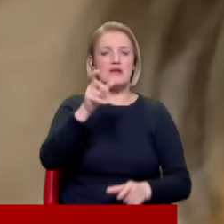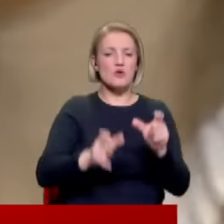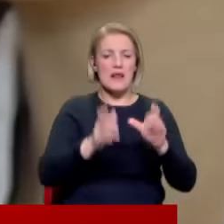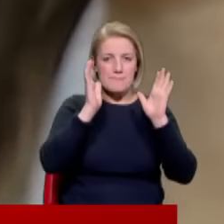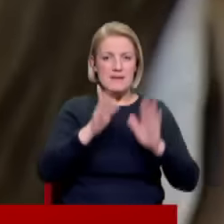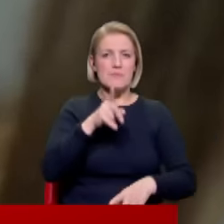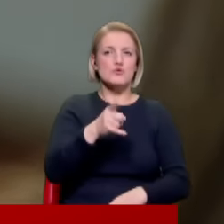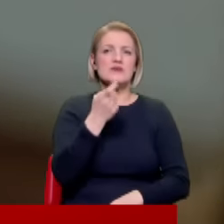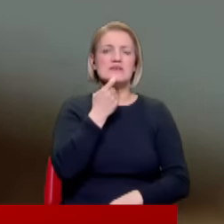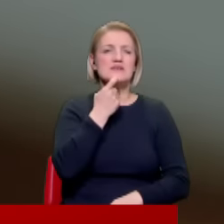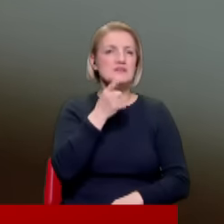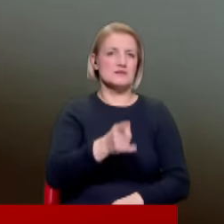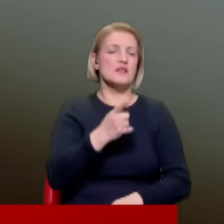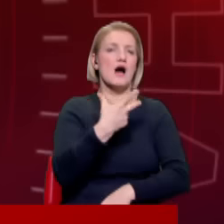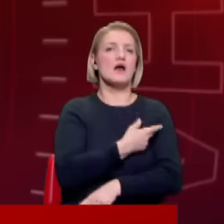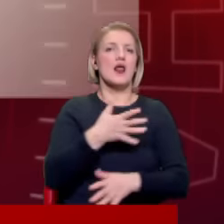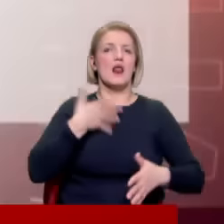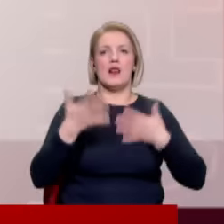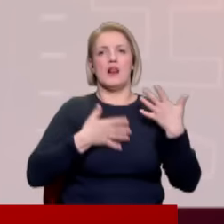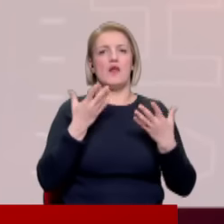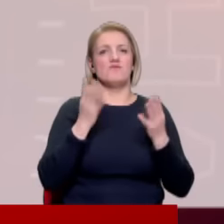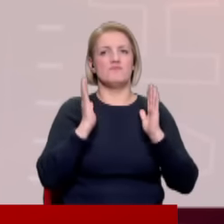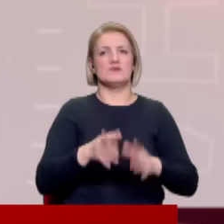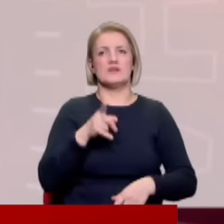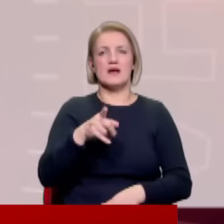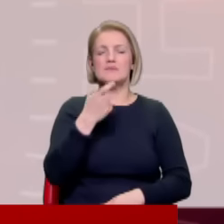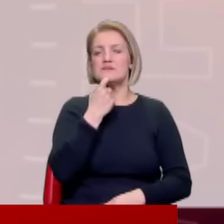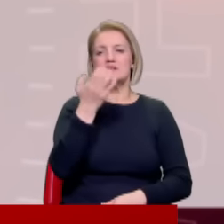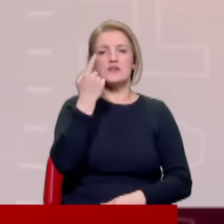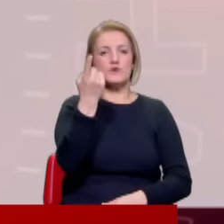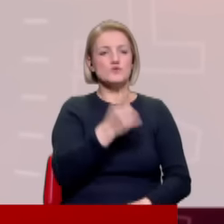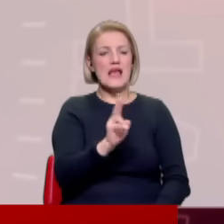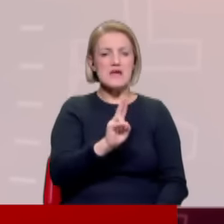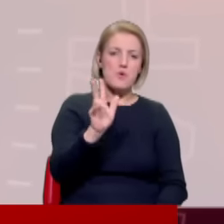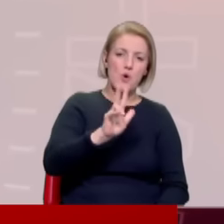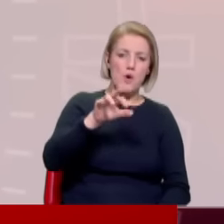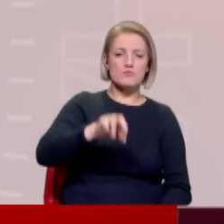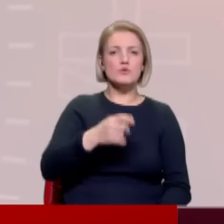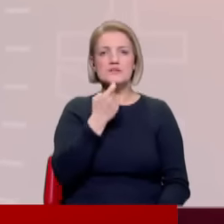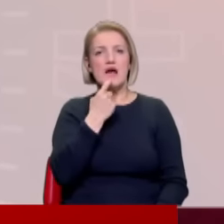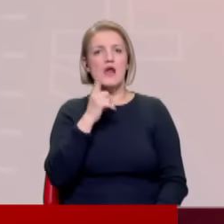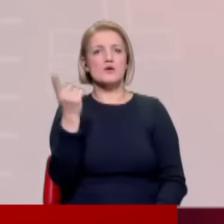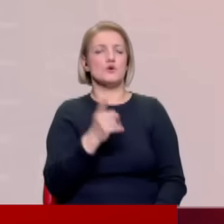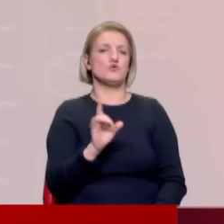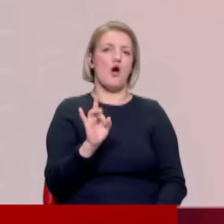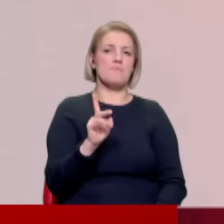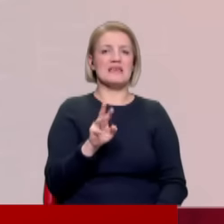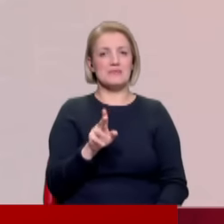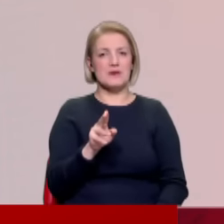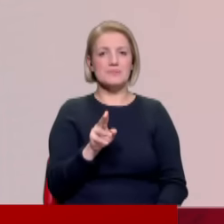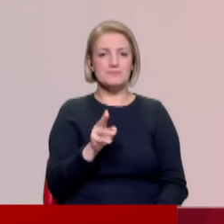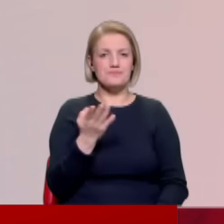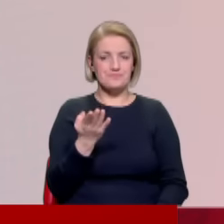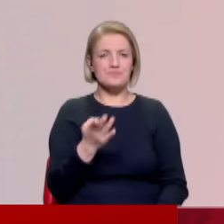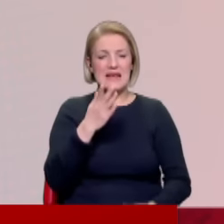bile bu yıl büyük oranda düşüş var. Örneğin geçen yıl %20-30 ise bu sene %15 gibi.